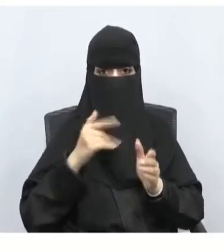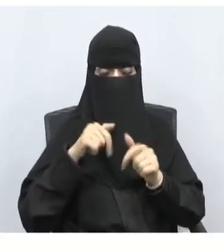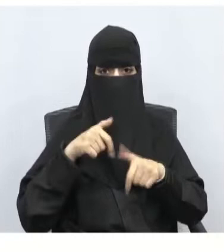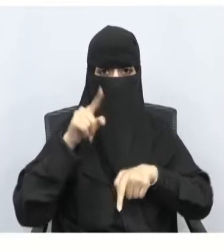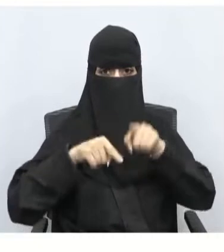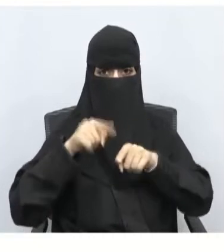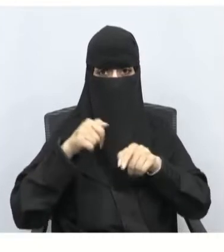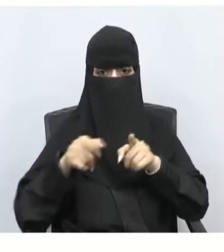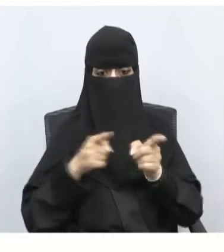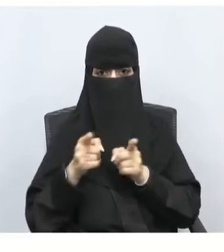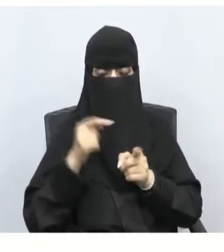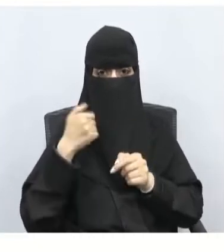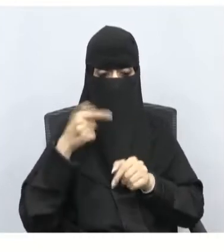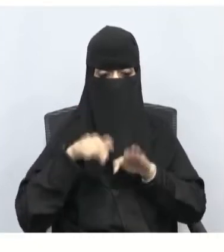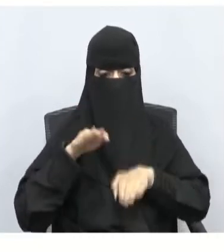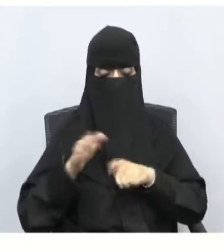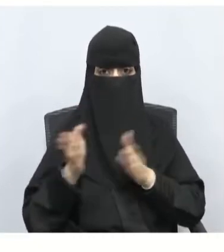ونلاحظ الفرق بين الحالتين.